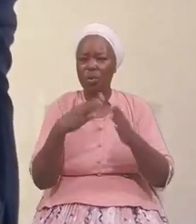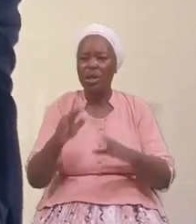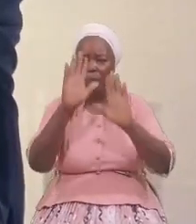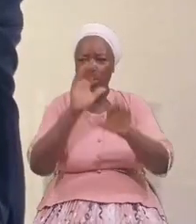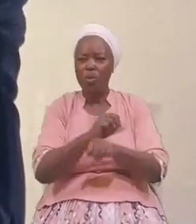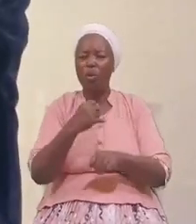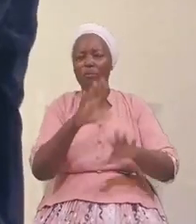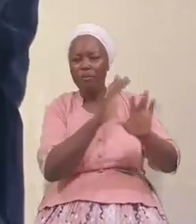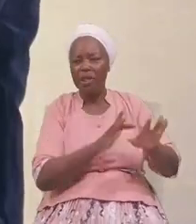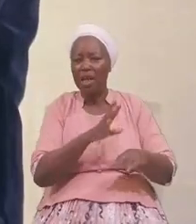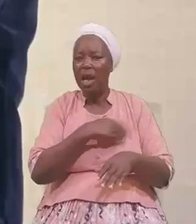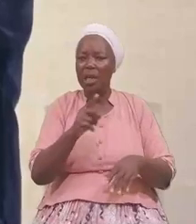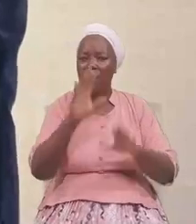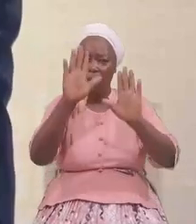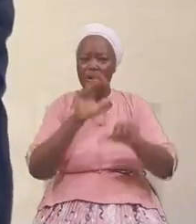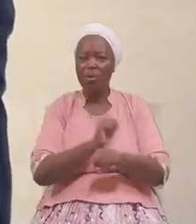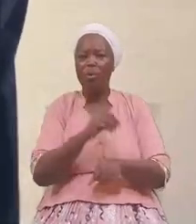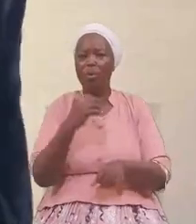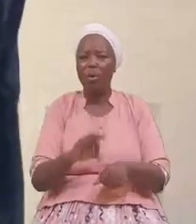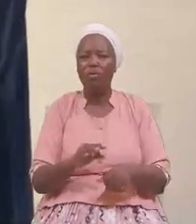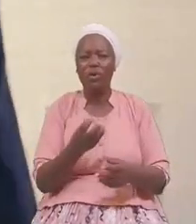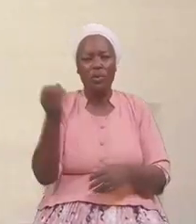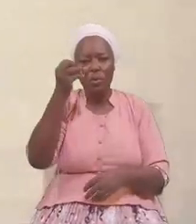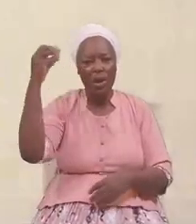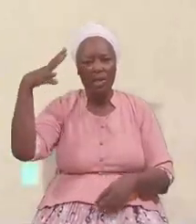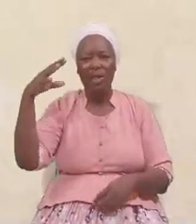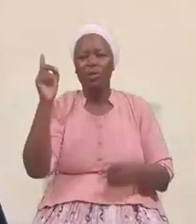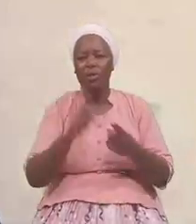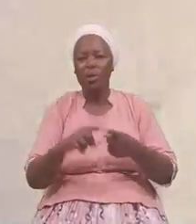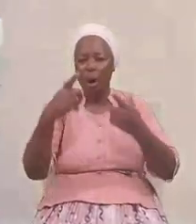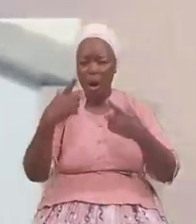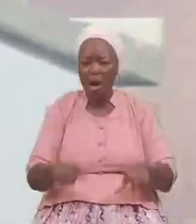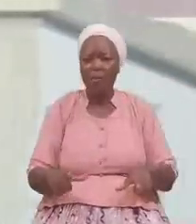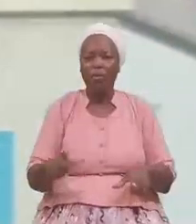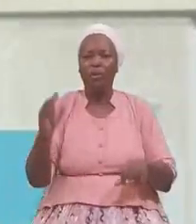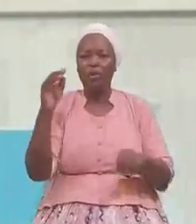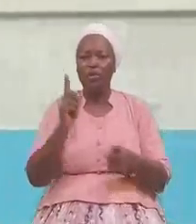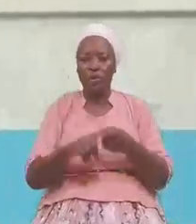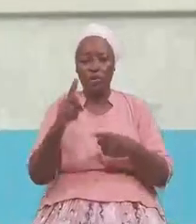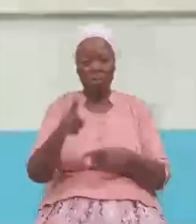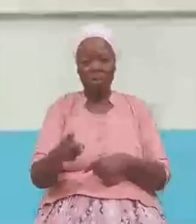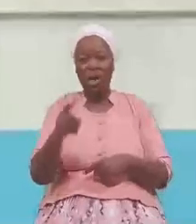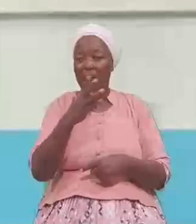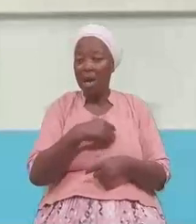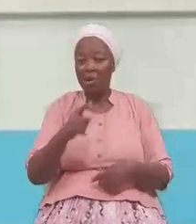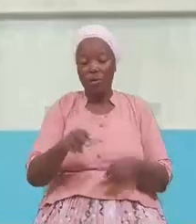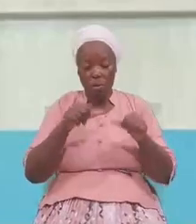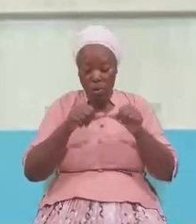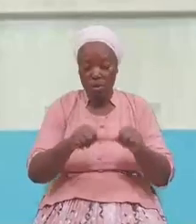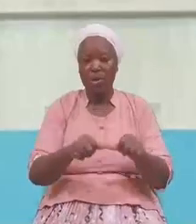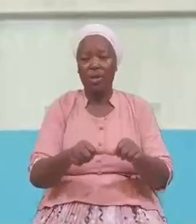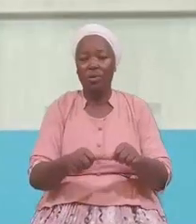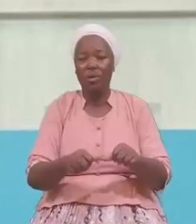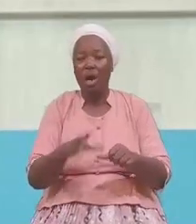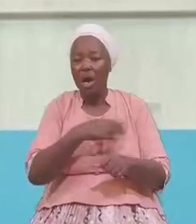miséricorde, le miracle de la grâce dans ta vie. Et tu persévères et tu continues à